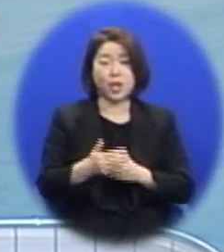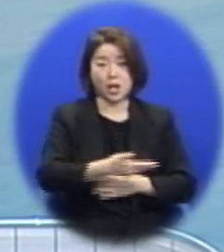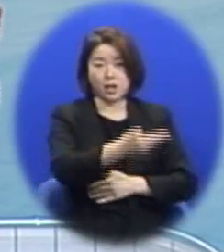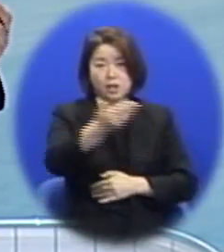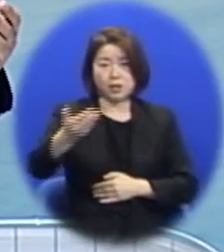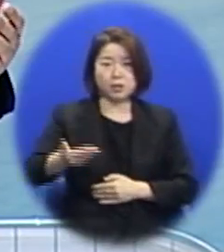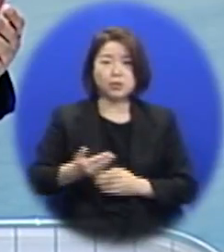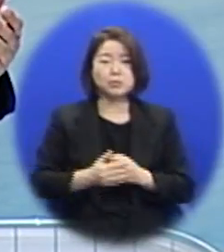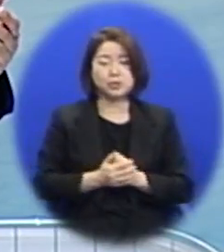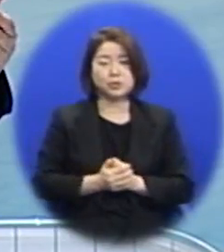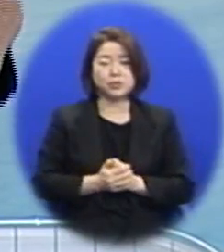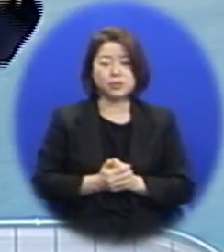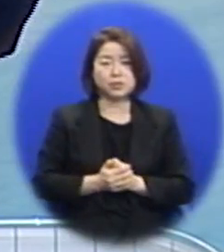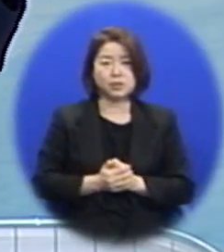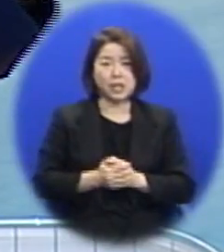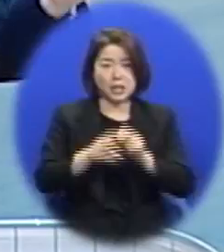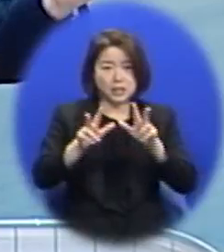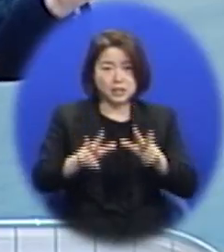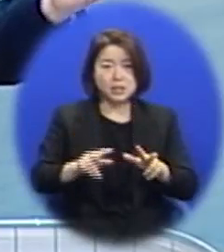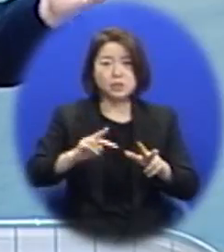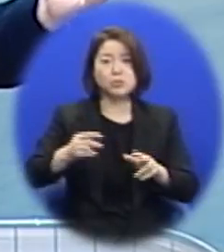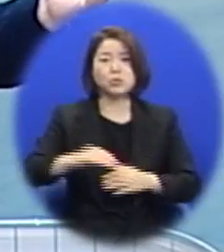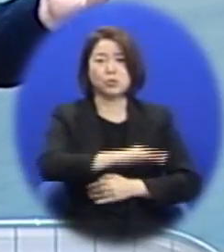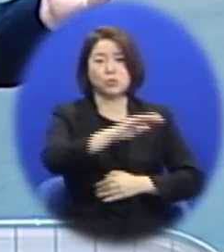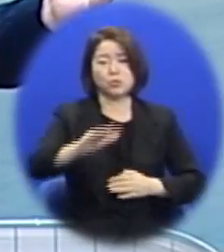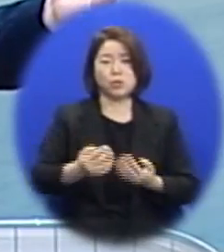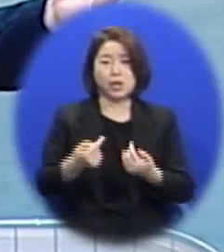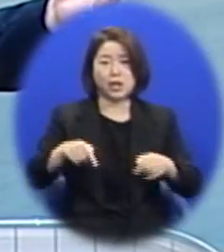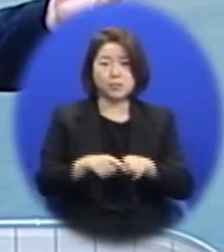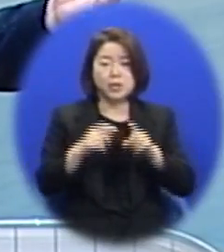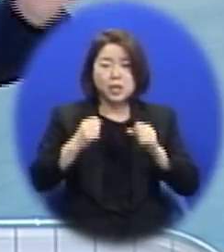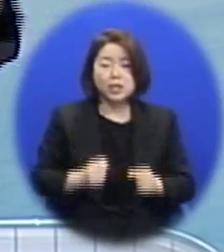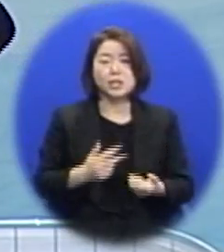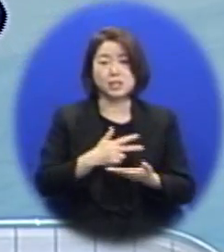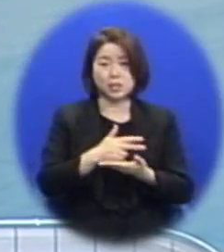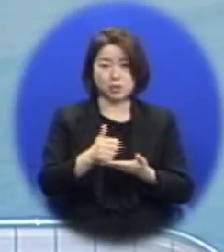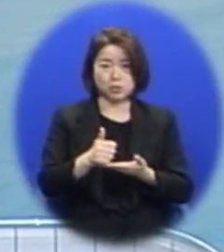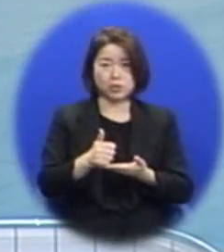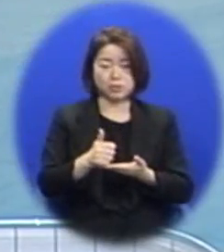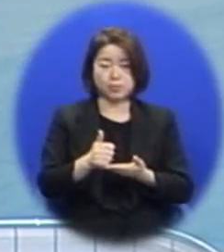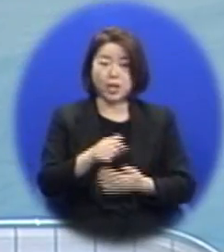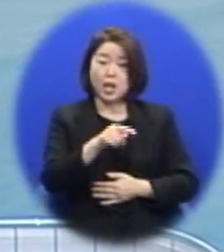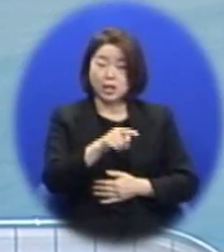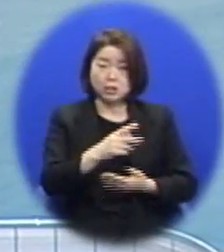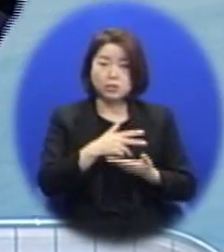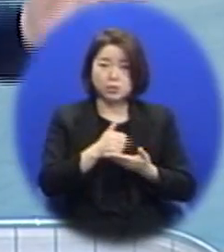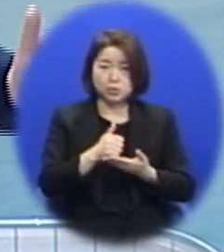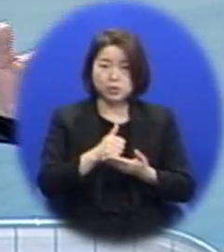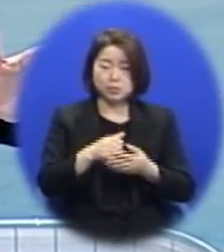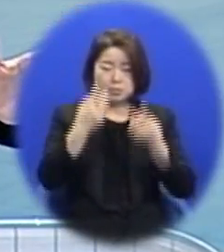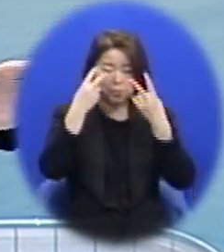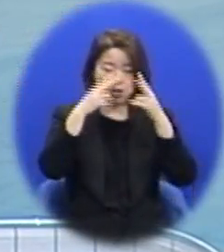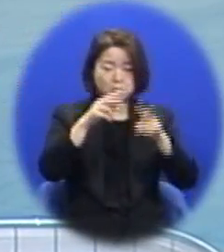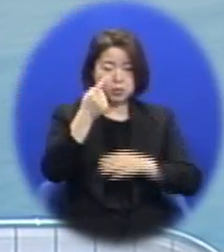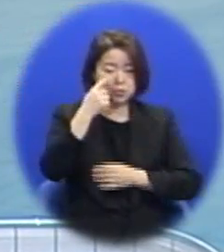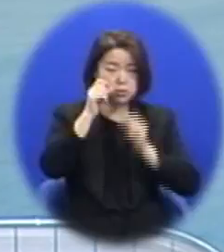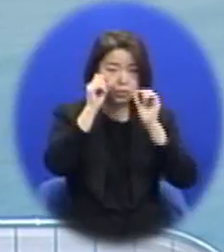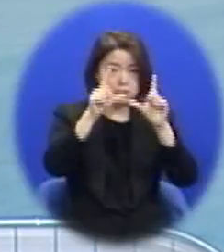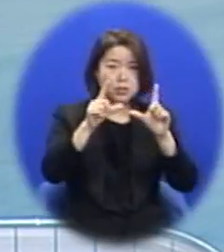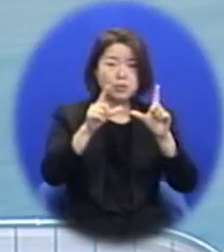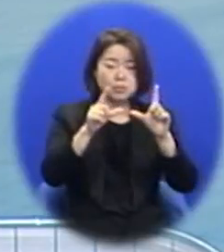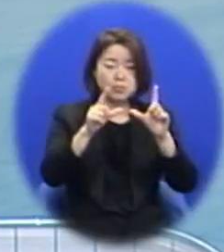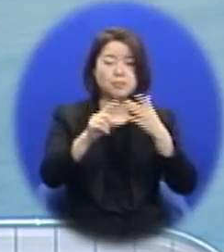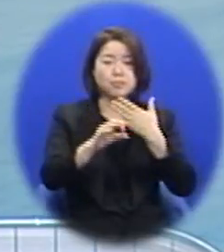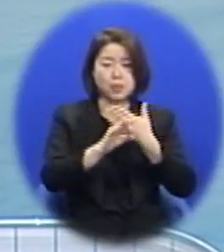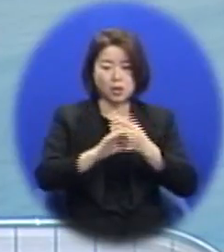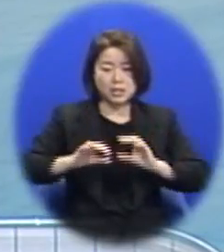여러분, 지금도 우리와 함께 계시는 주님, 여러분이 그 주님을 바라보는 눈이 뜨여야 세상을 이길